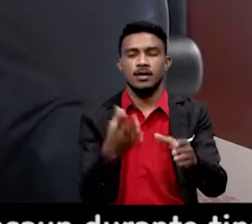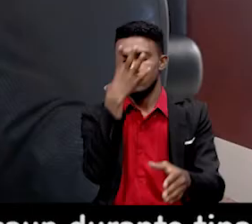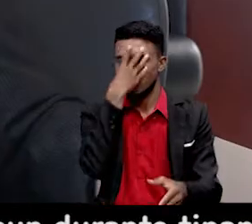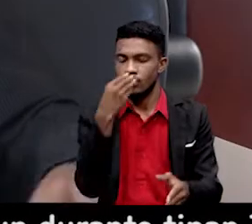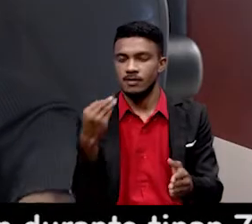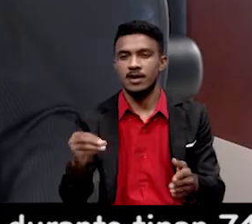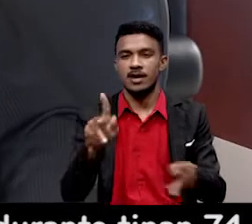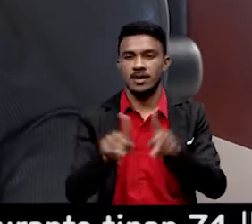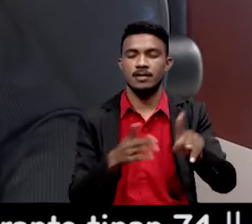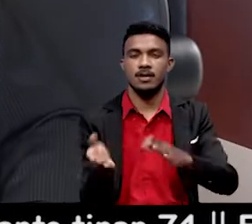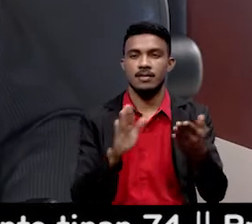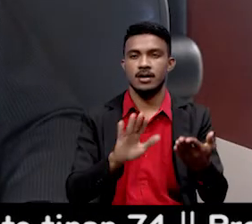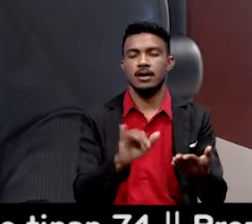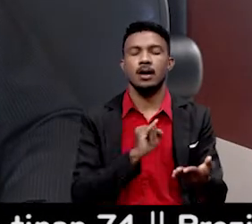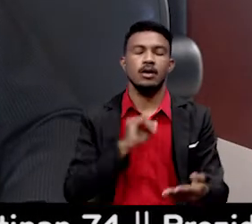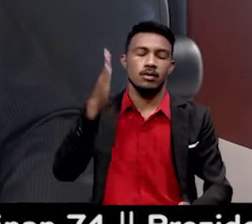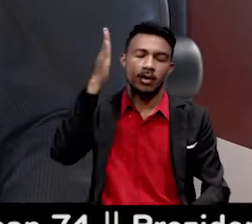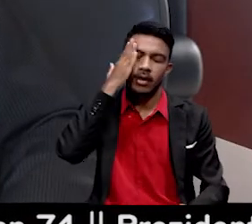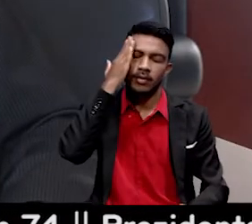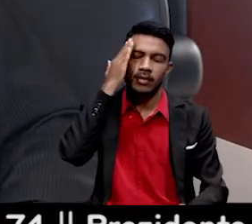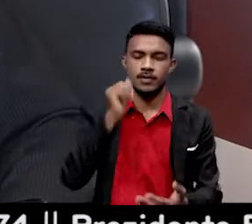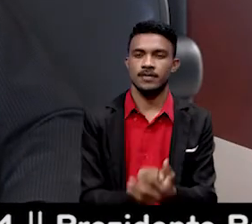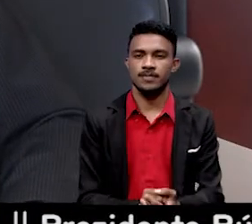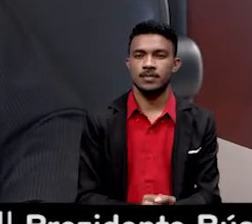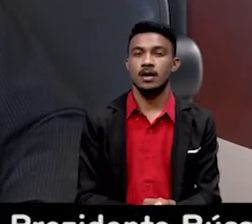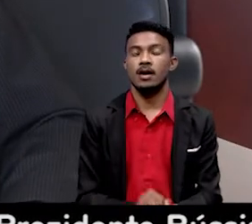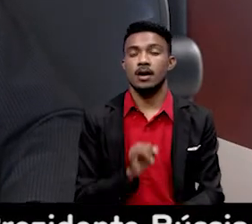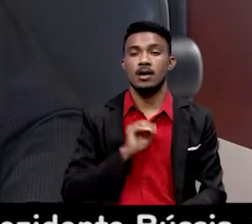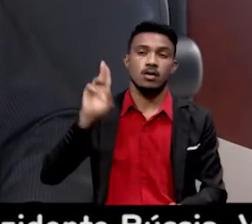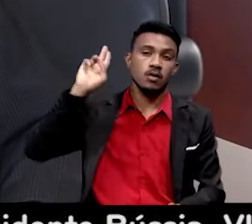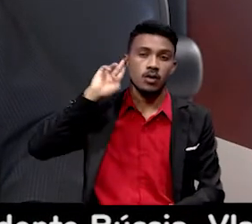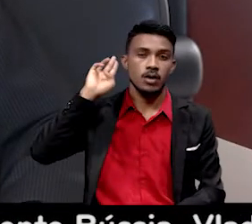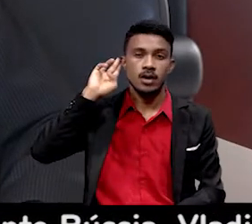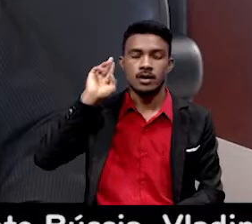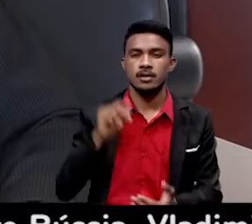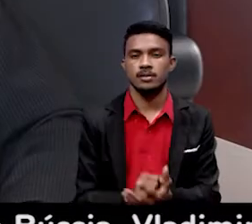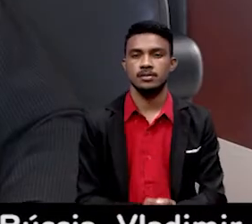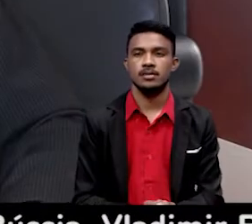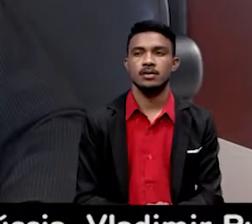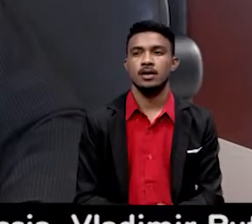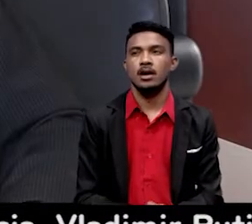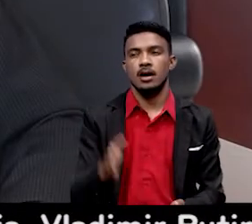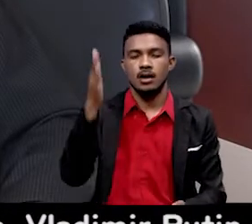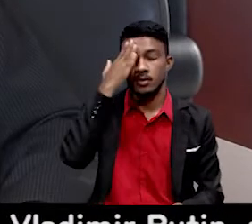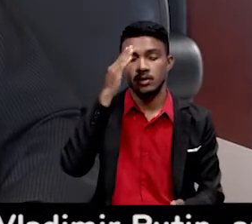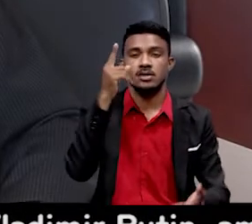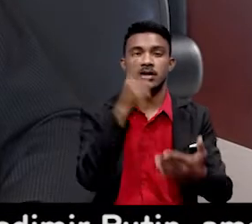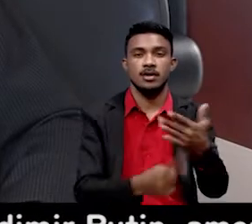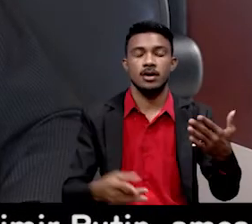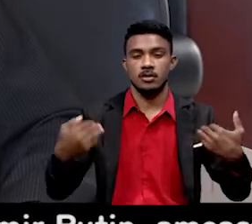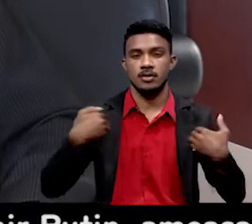Toba mus hau sadar hela hau hodi rona dek hodi hanoi hel den seda mah katu